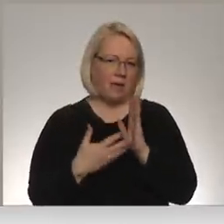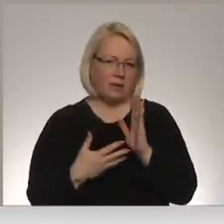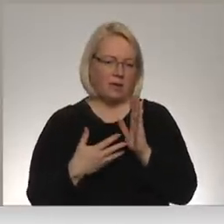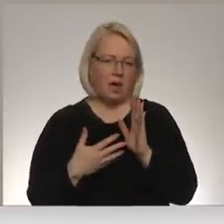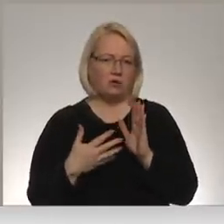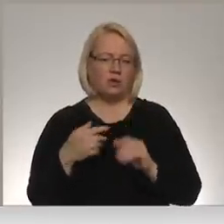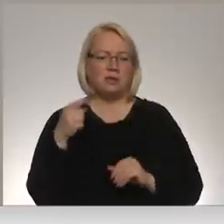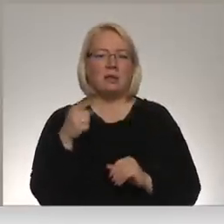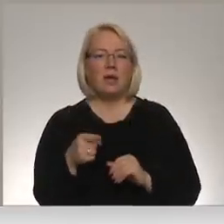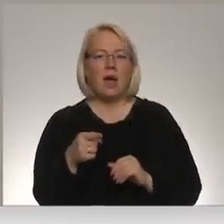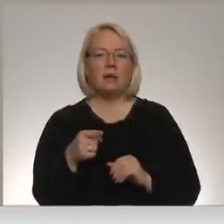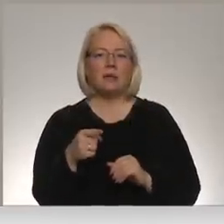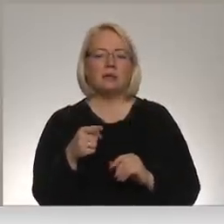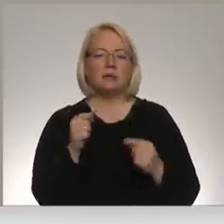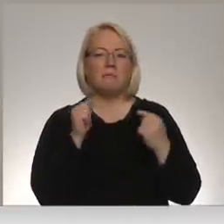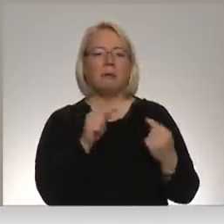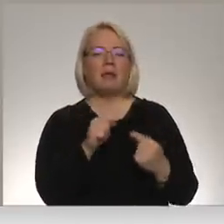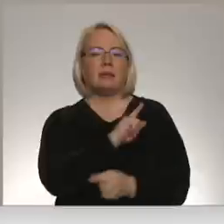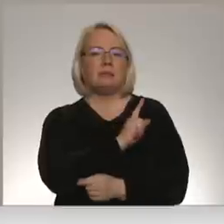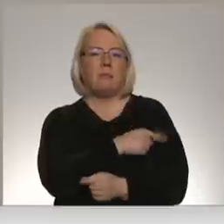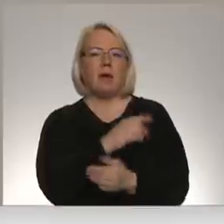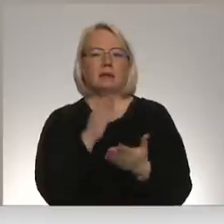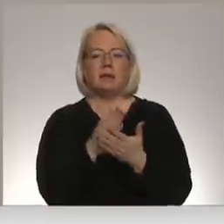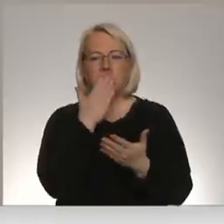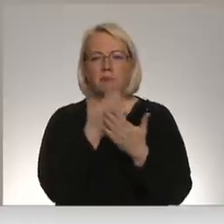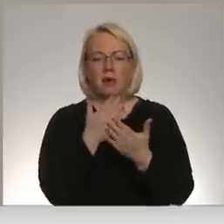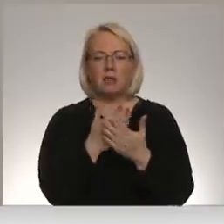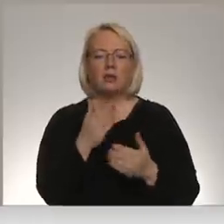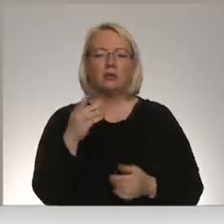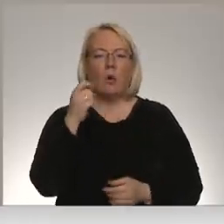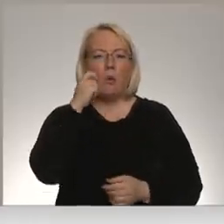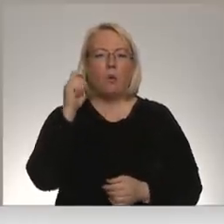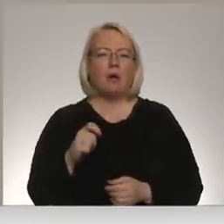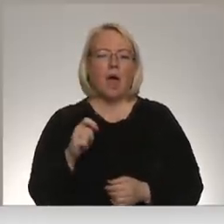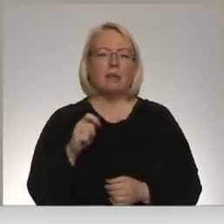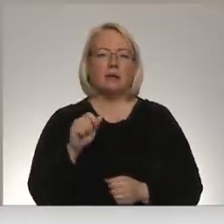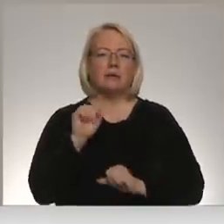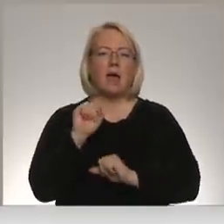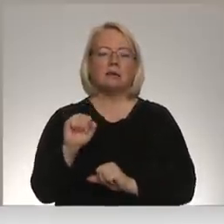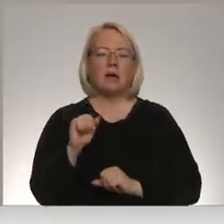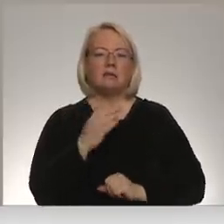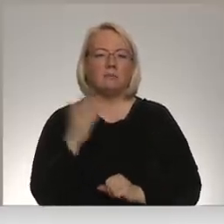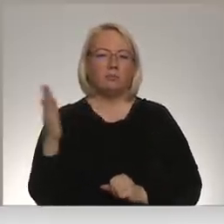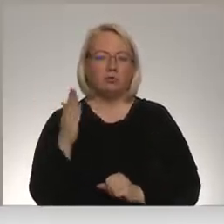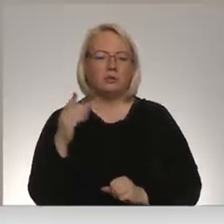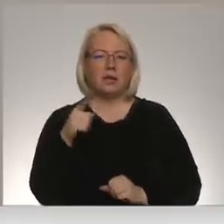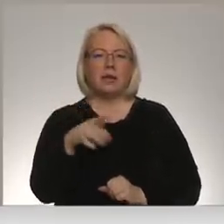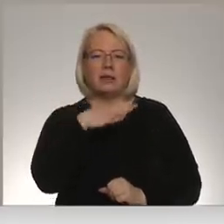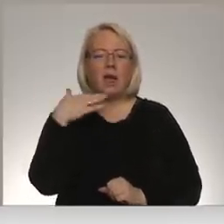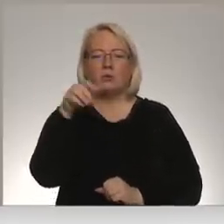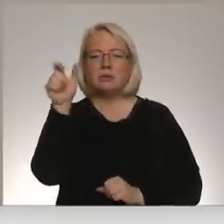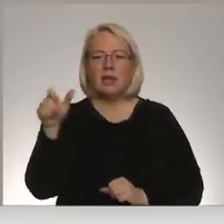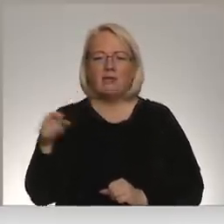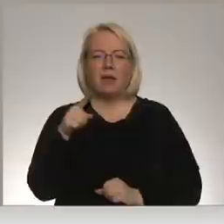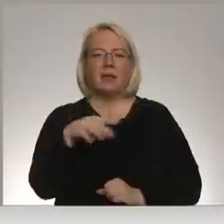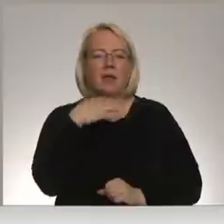ka šāds te pretspēks tiks izrādīts no Ukrainas aizsargu puses, ka tik daudz cilvēku, tik daudz